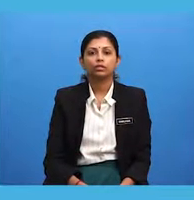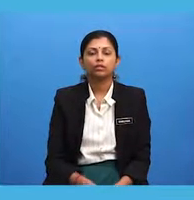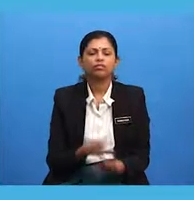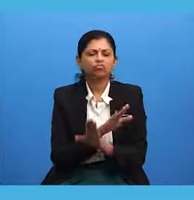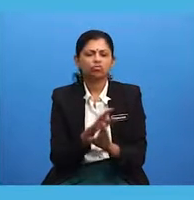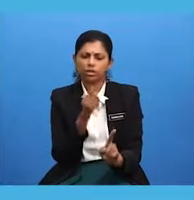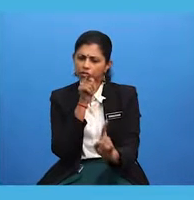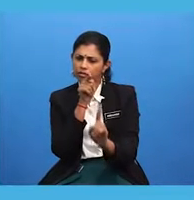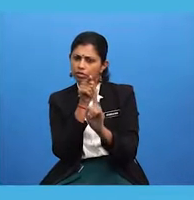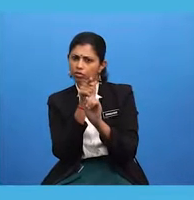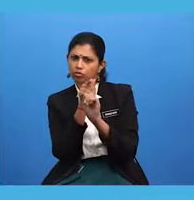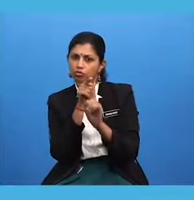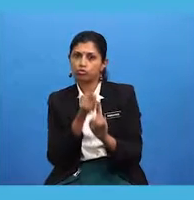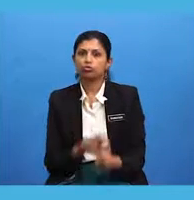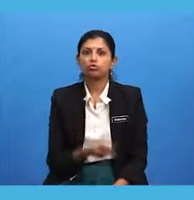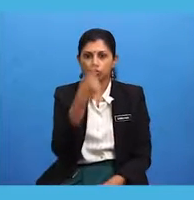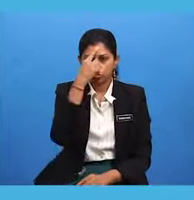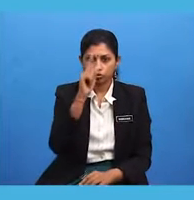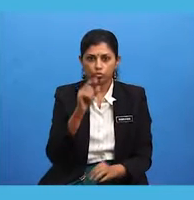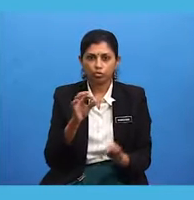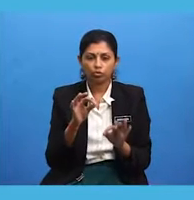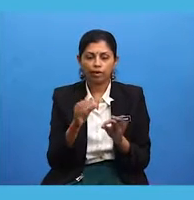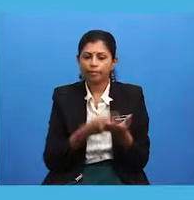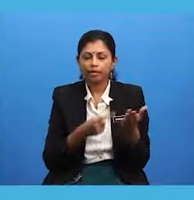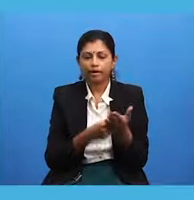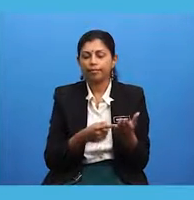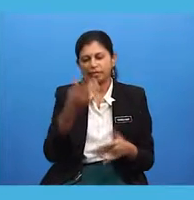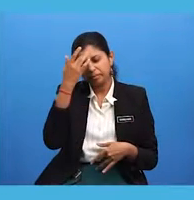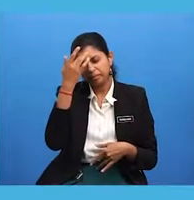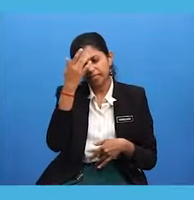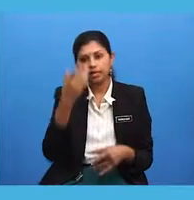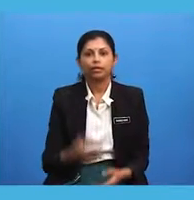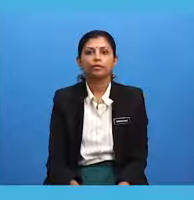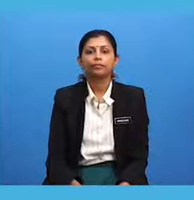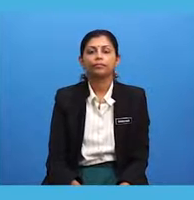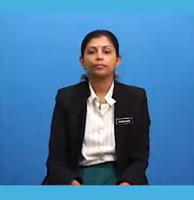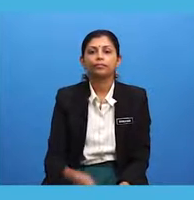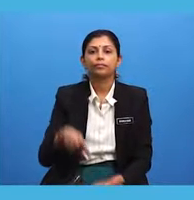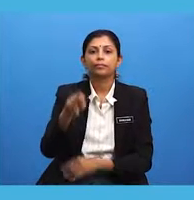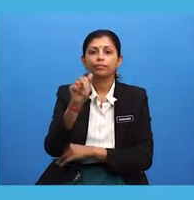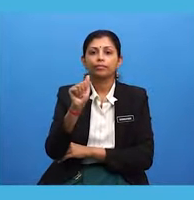atau gejala yang tidak khusus untuk mencirikan sesuatu penyakit.